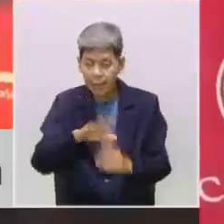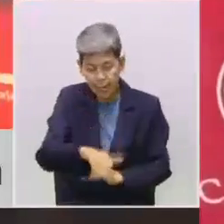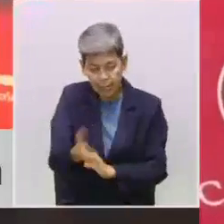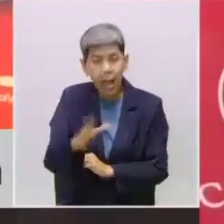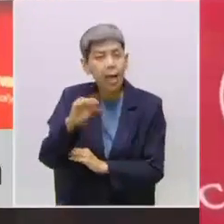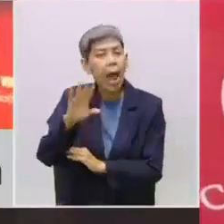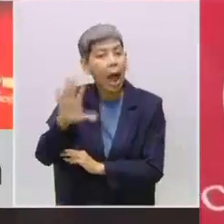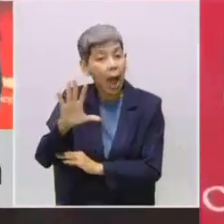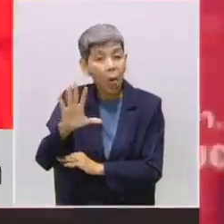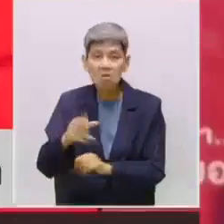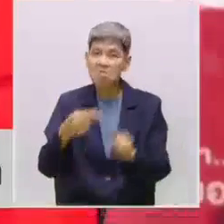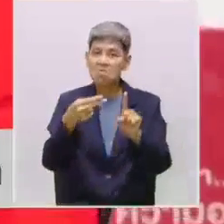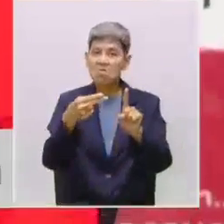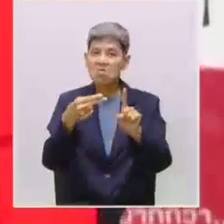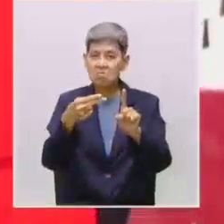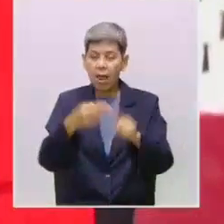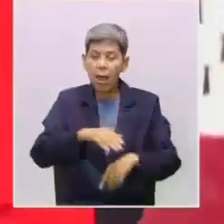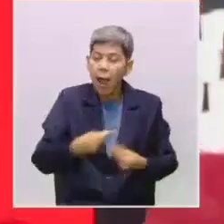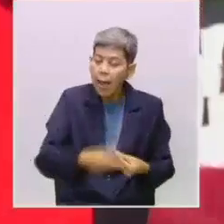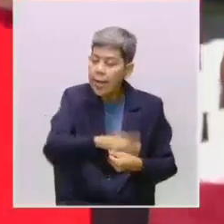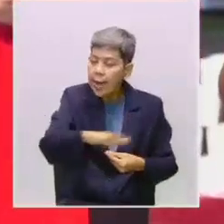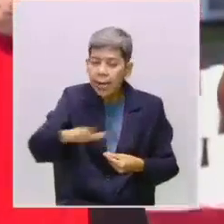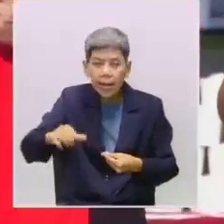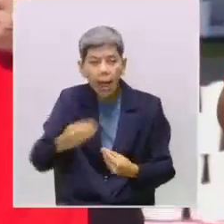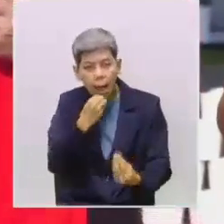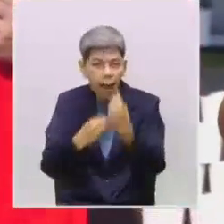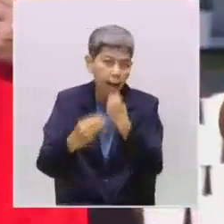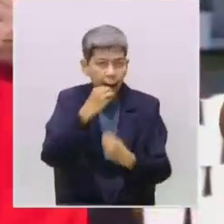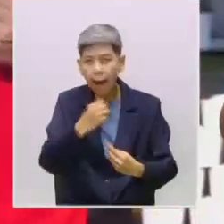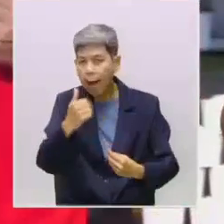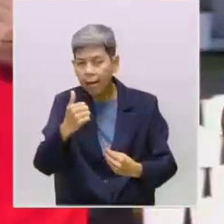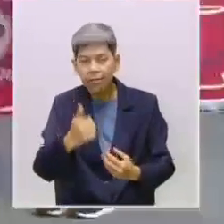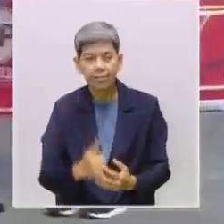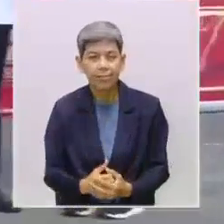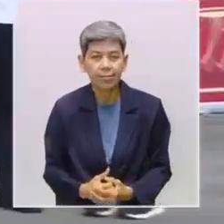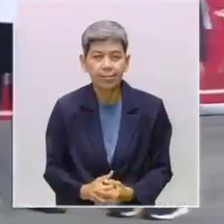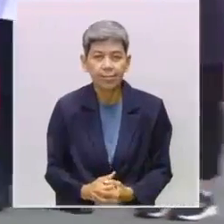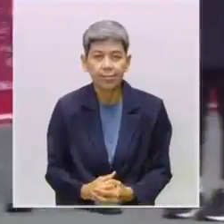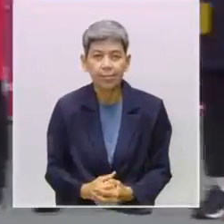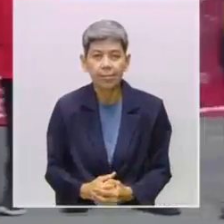ไก่ย่าง5ดาวกว่า 10,000 ชุดให้เด็กและเยาวชนได้รับประทานกันด้วยค่ะ